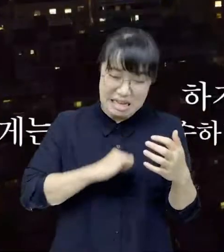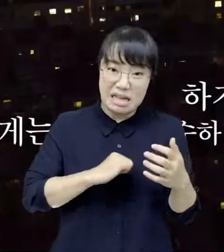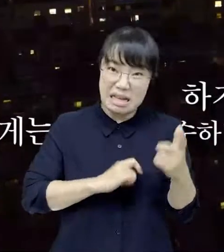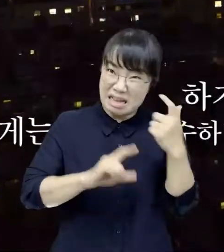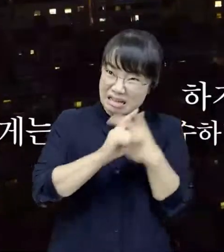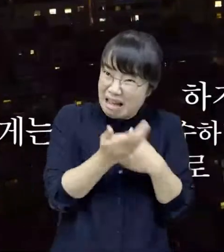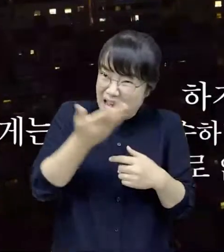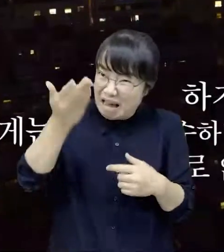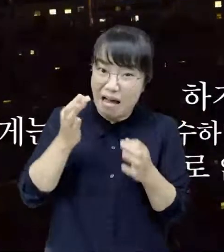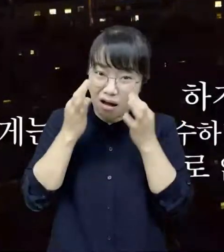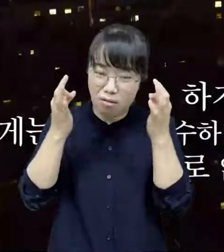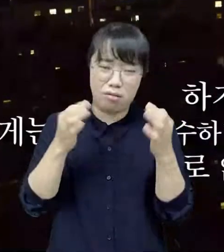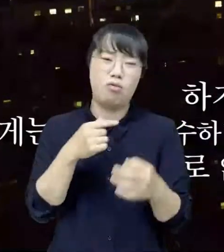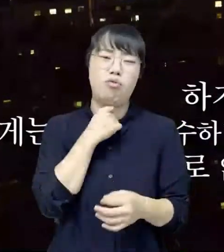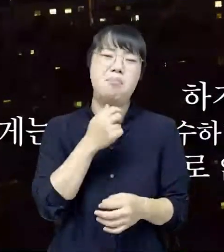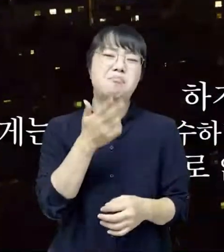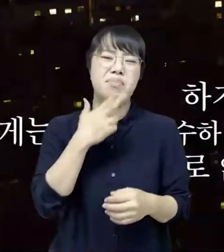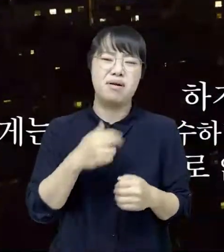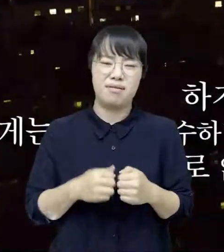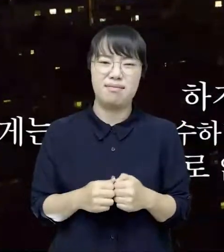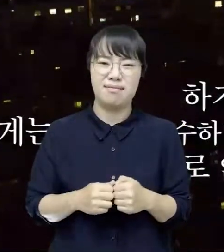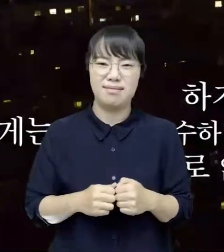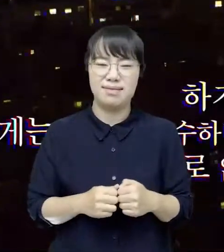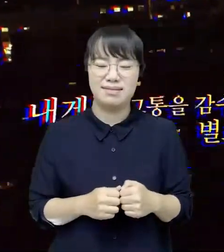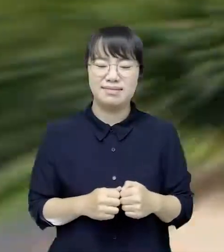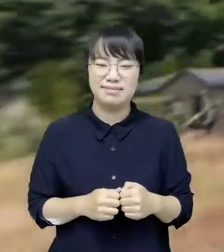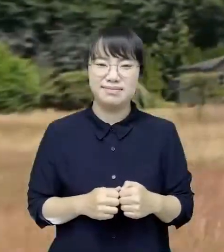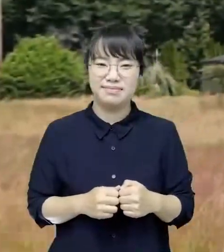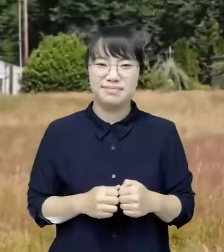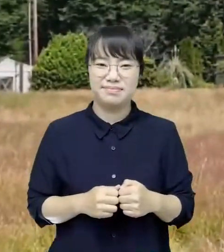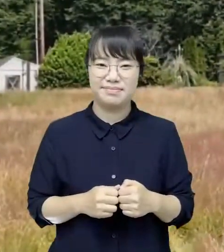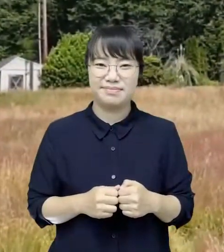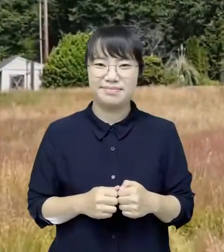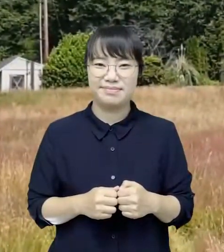감수하면서 되고 싶은 것이 별로 없었다.